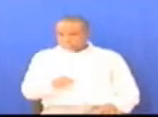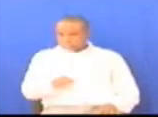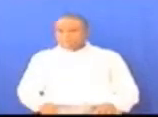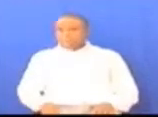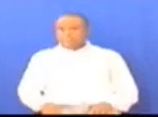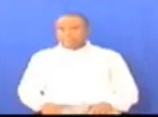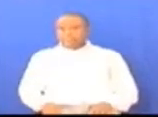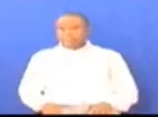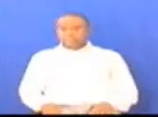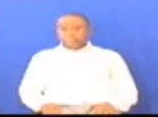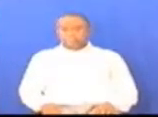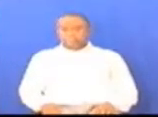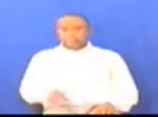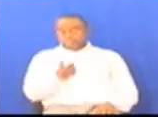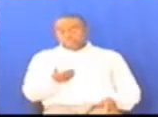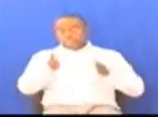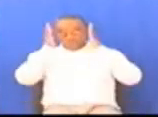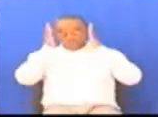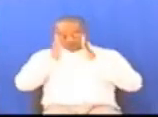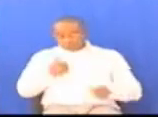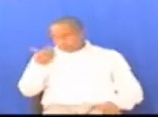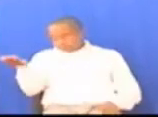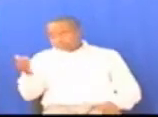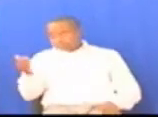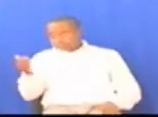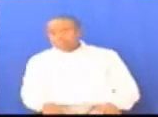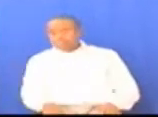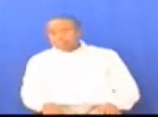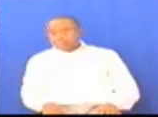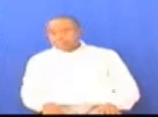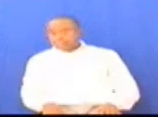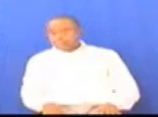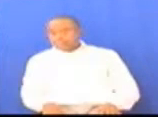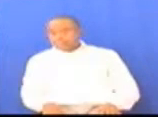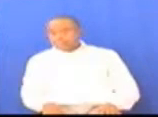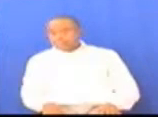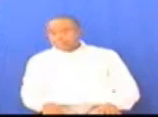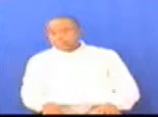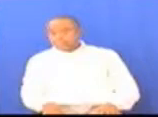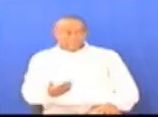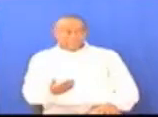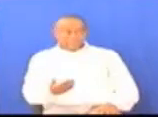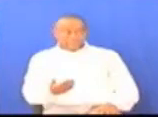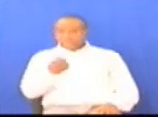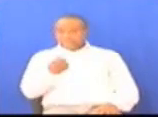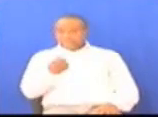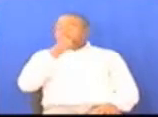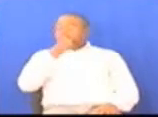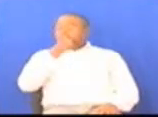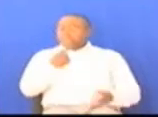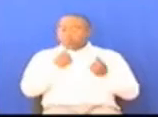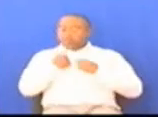Mheshimiwa Speaker, baada ya kusema hayo nataka niseme hivi.